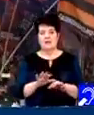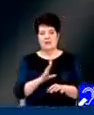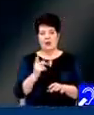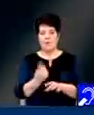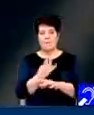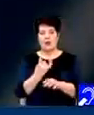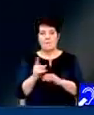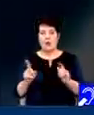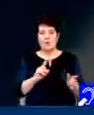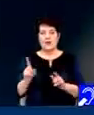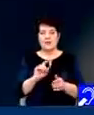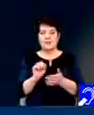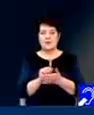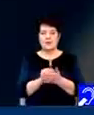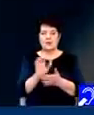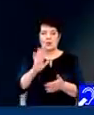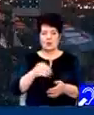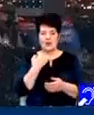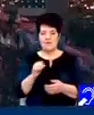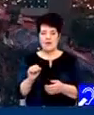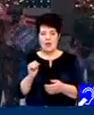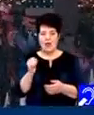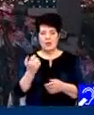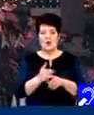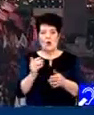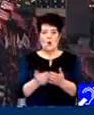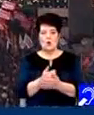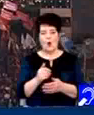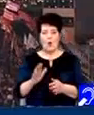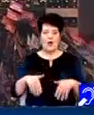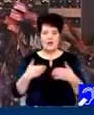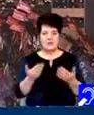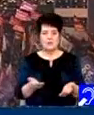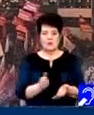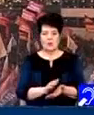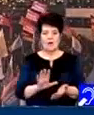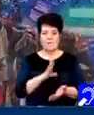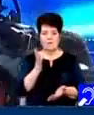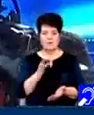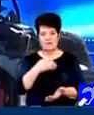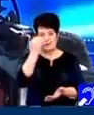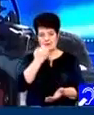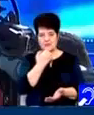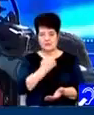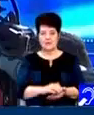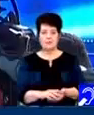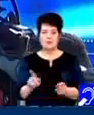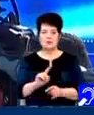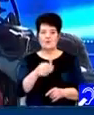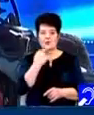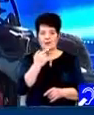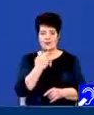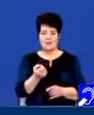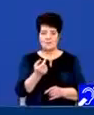iar la prima conferință de presă după victorie a fost deja întrebat despre o nouă candidatură peste 6 ani. Мне кажется, что то, что вы говорите,